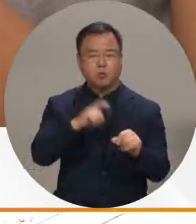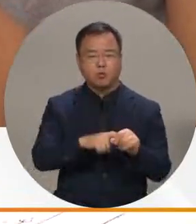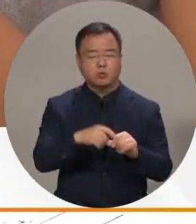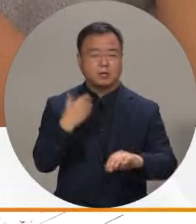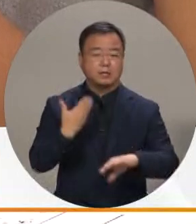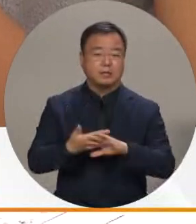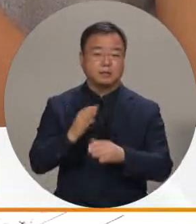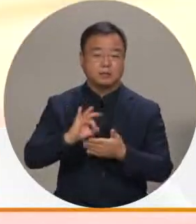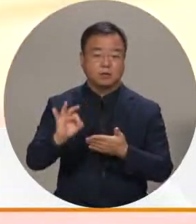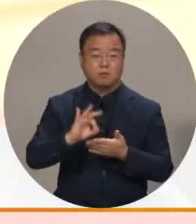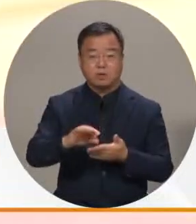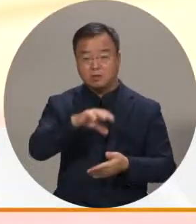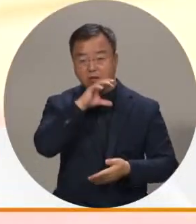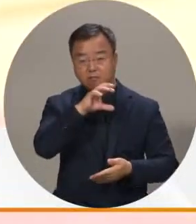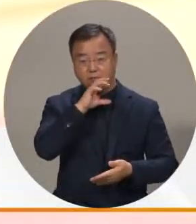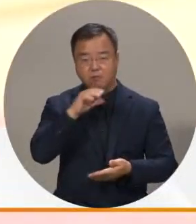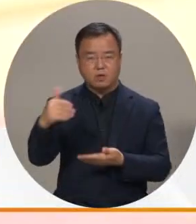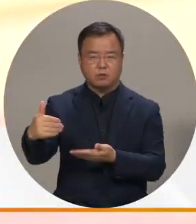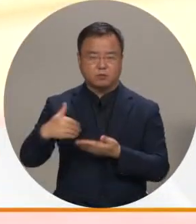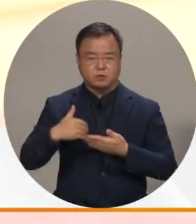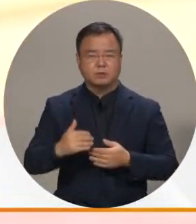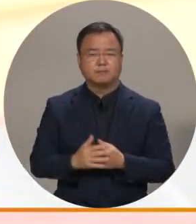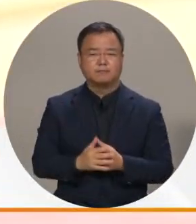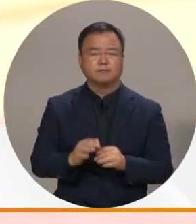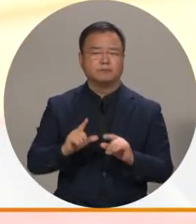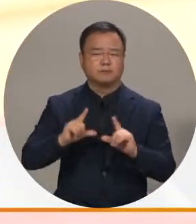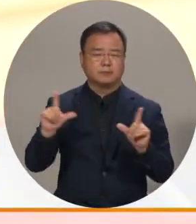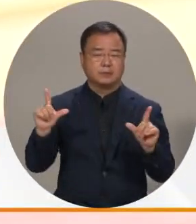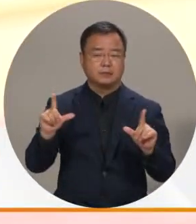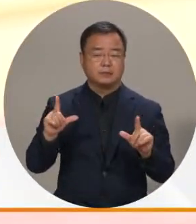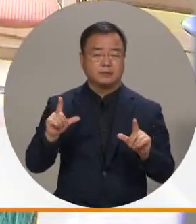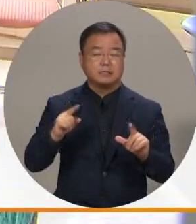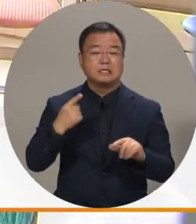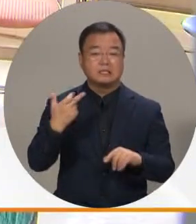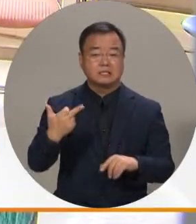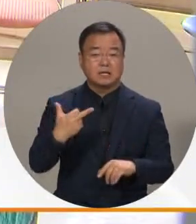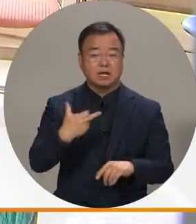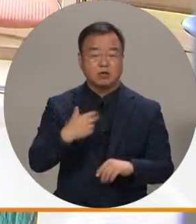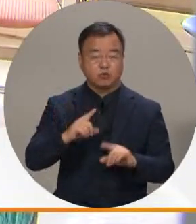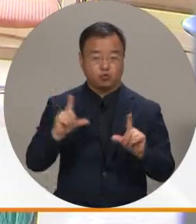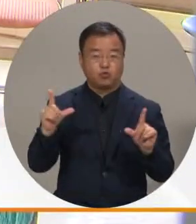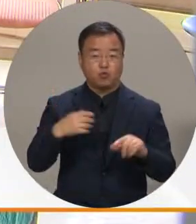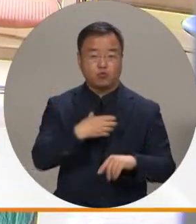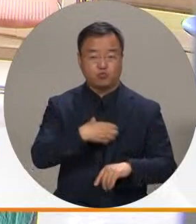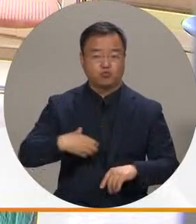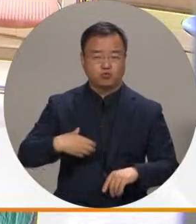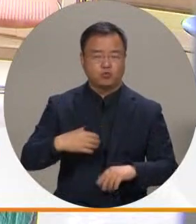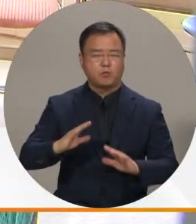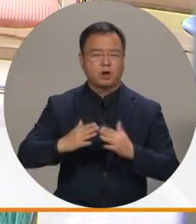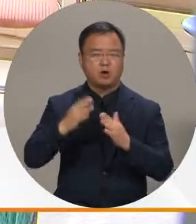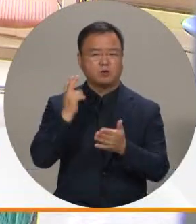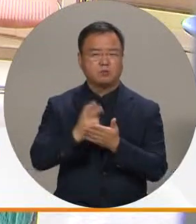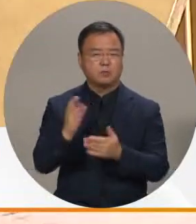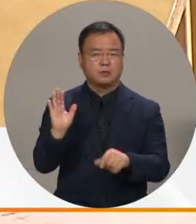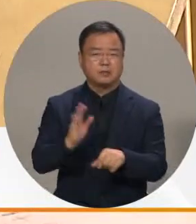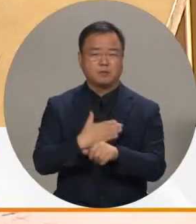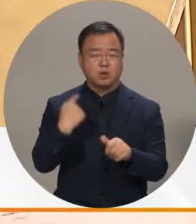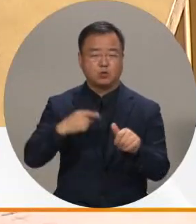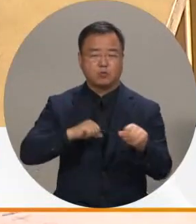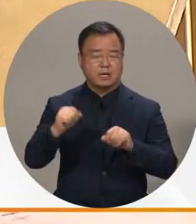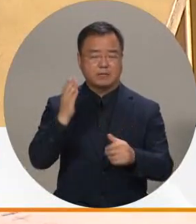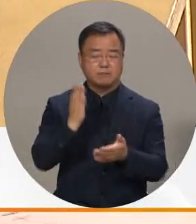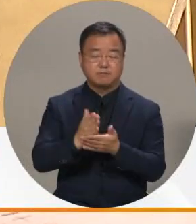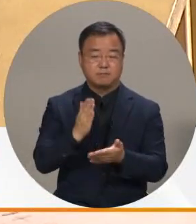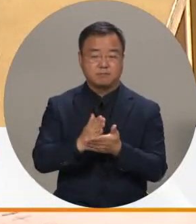사용하고 있단 민원이 들어온 겁니다 일산 동구청은 지난해 5월 건축법 위반이라며 교육 행위를 하지 못하도록 학교의 시정